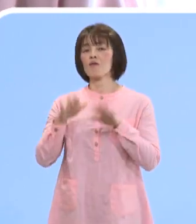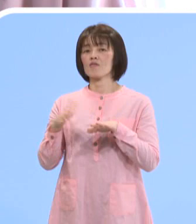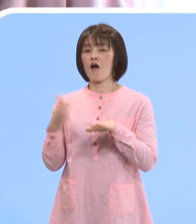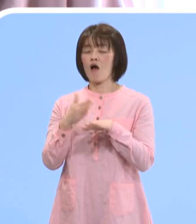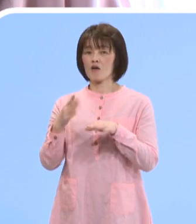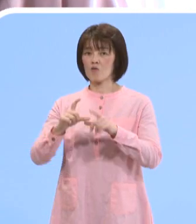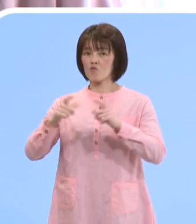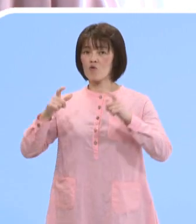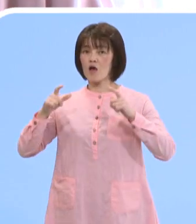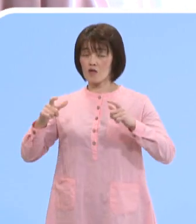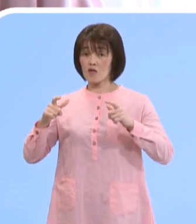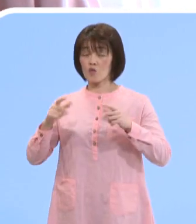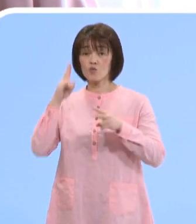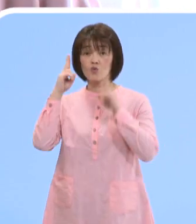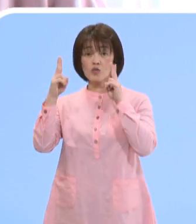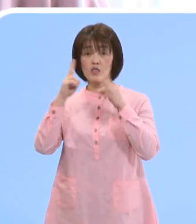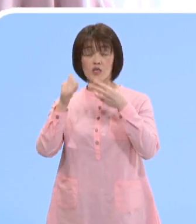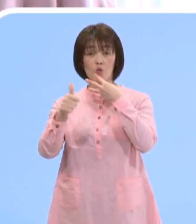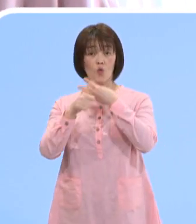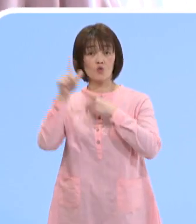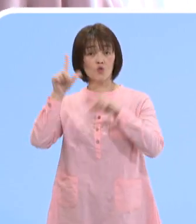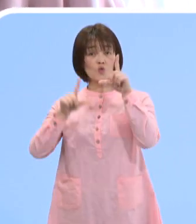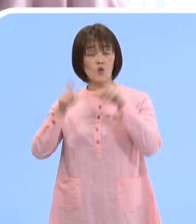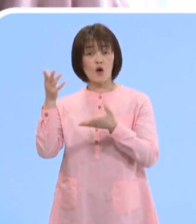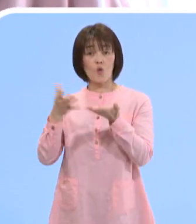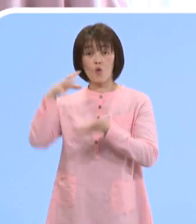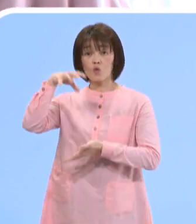ど、うん、企業主導型保育所っていうんやって。